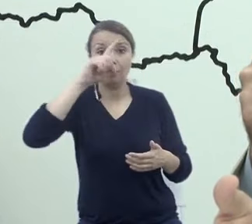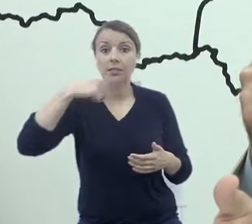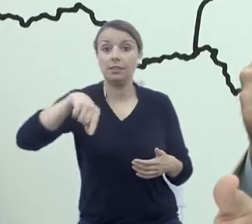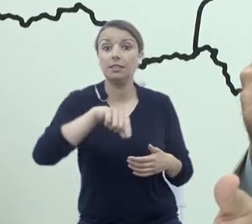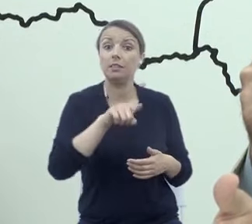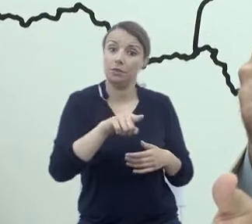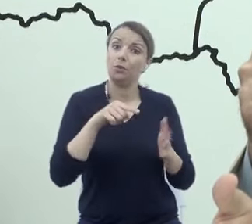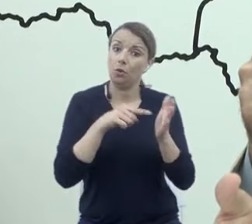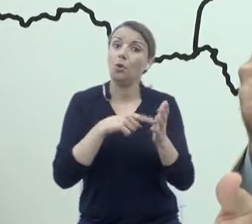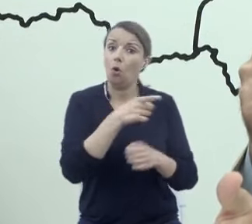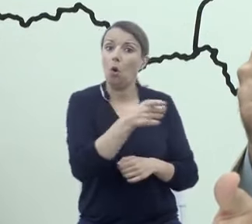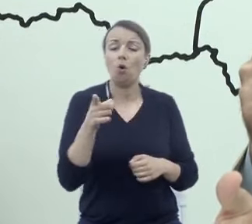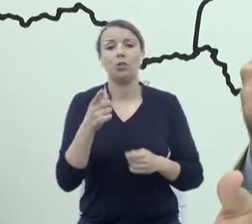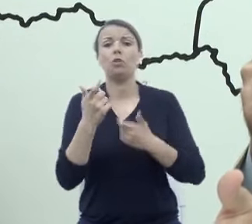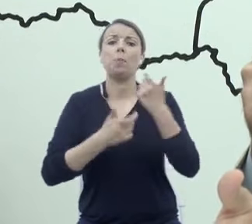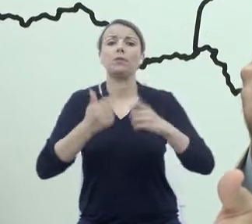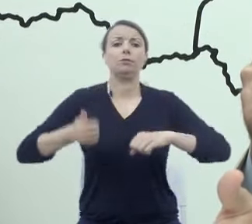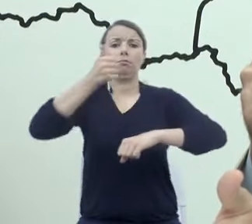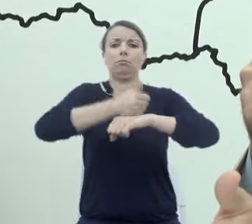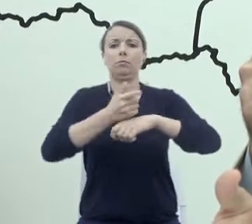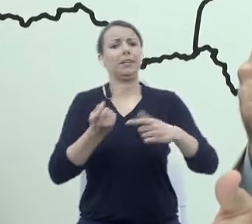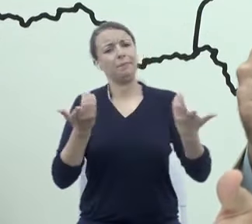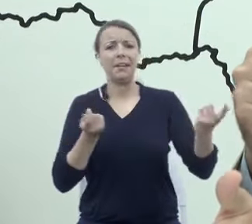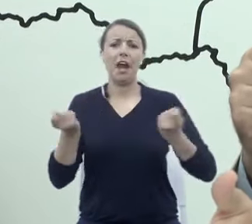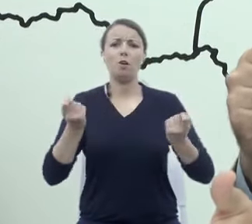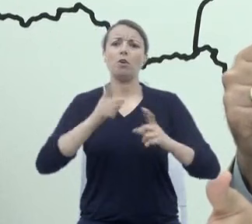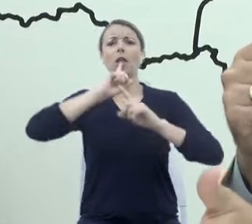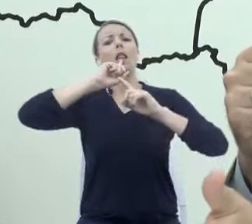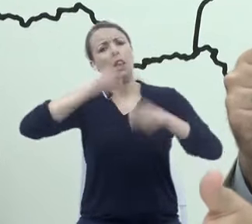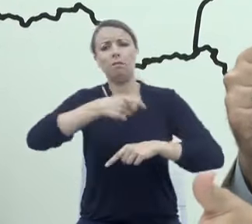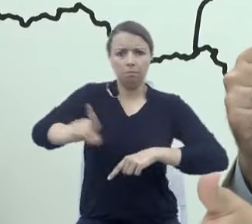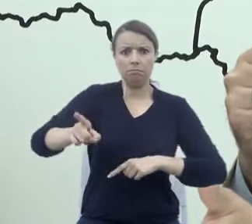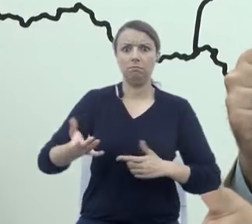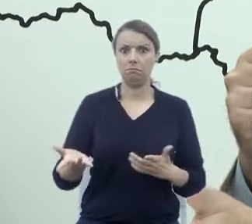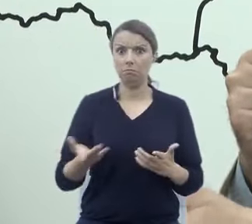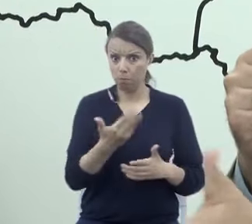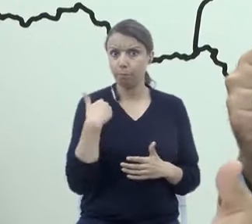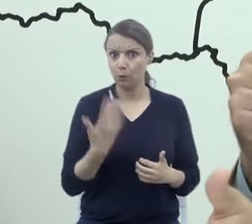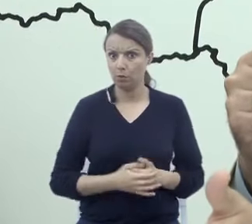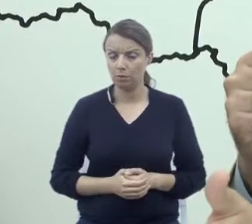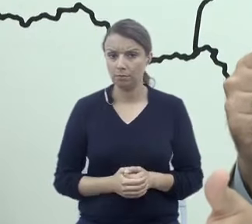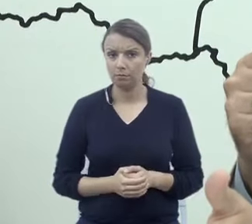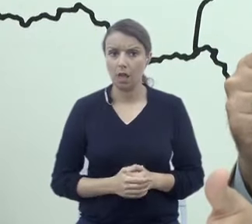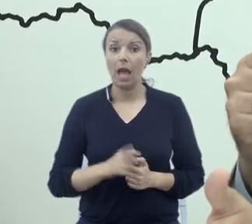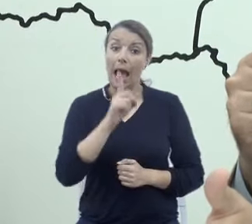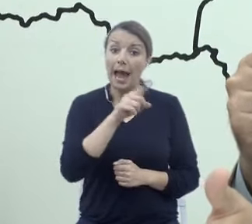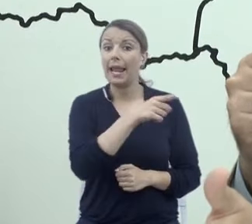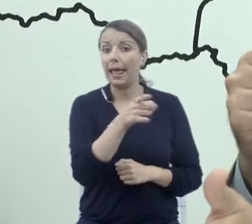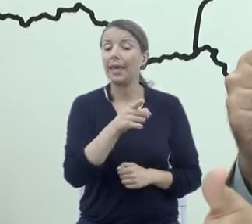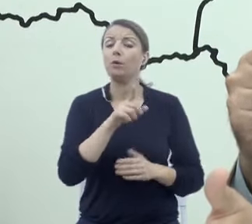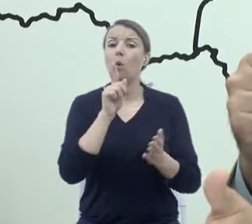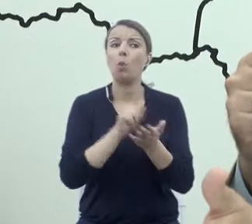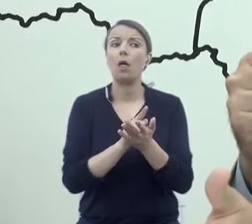tę funkcję kierowniczą, inicjującą, natomiast pozyskali, tak jak w wielu innych